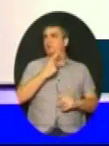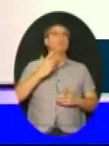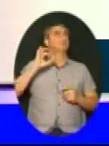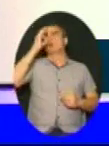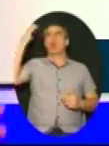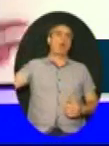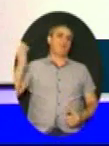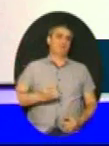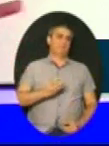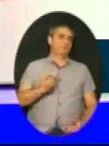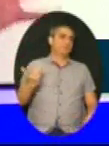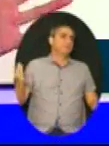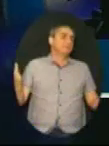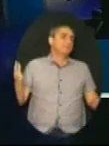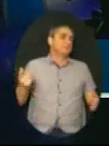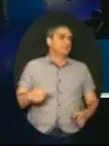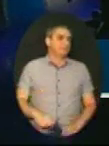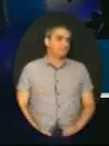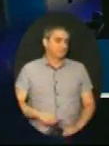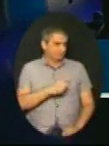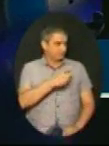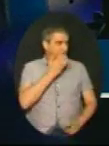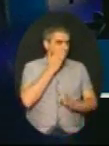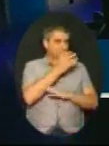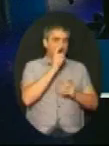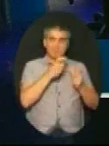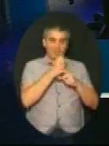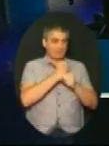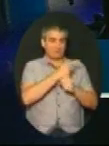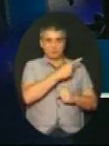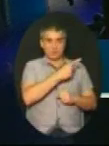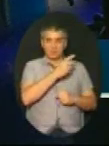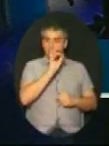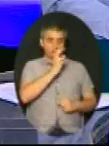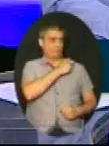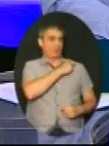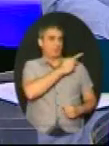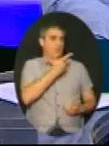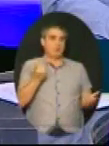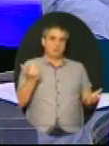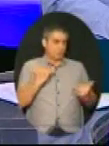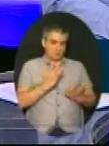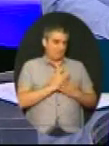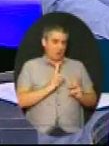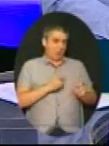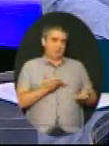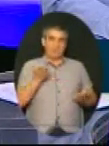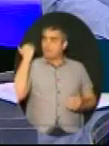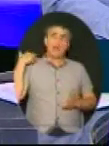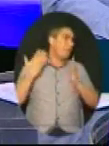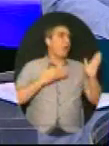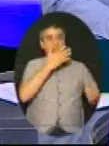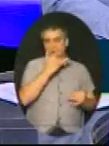סטאר מבחוץ. זאת אומרת, זה לא מה שאת אומרת. דפקו על הדלת של מפלגת העבודה. היום מפלגת העבודה עבור גנרלים, היא בכלל לא אלטרנטיבה. אבל אם הייתה